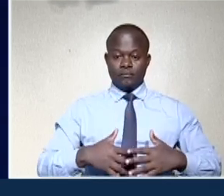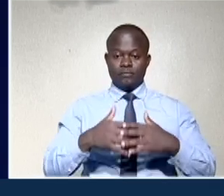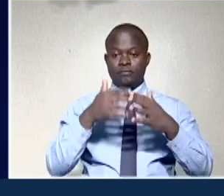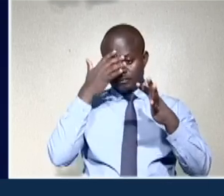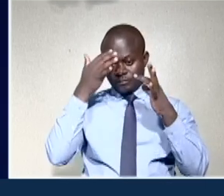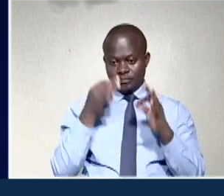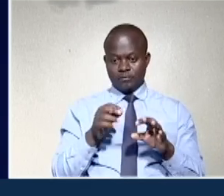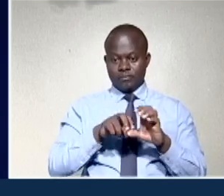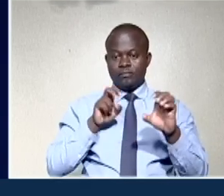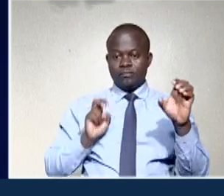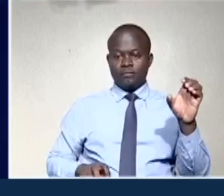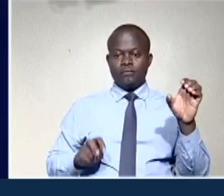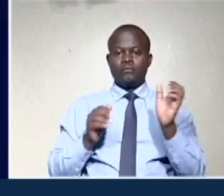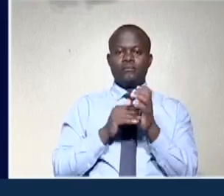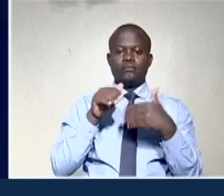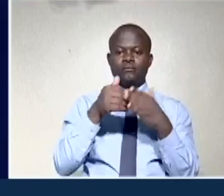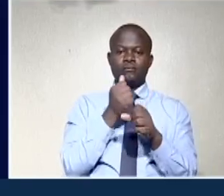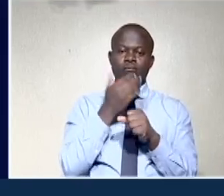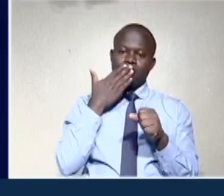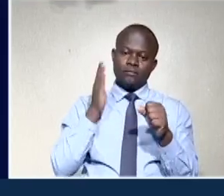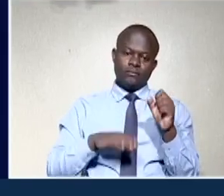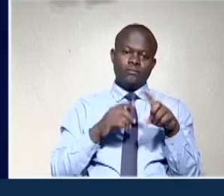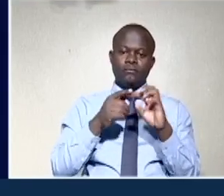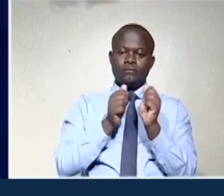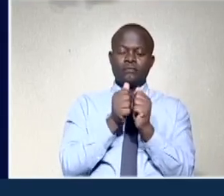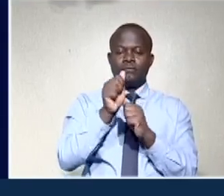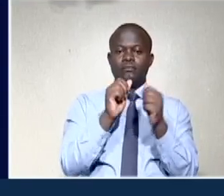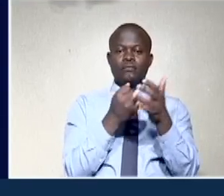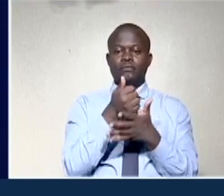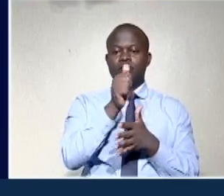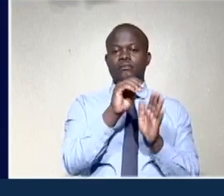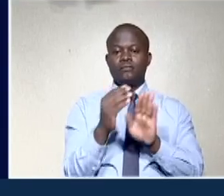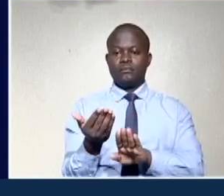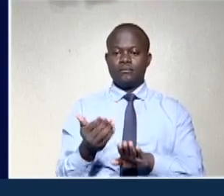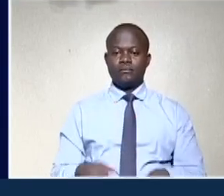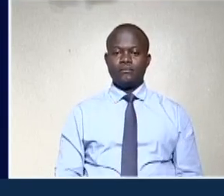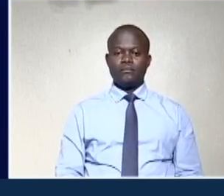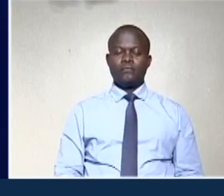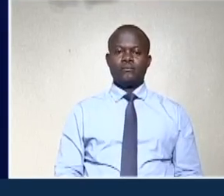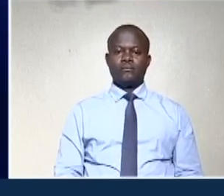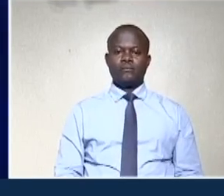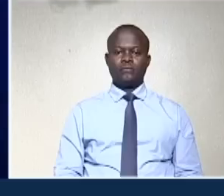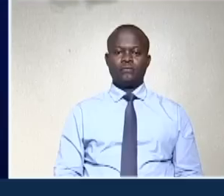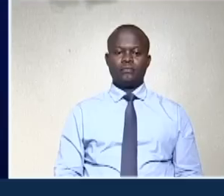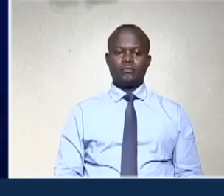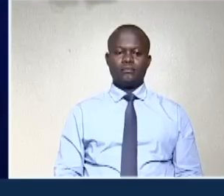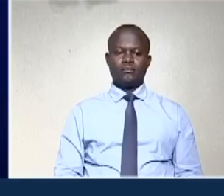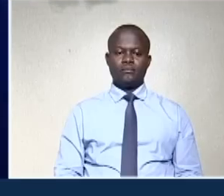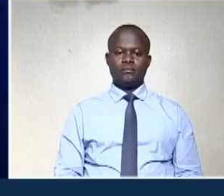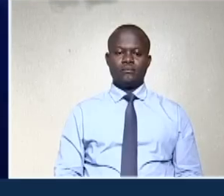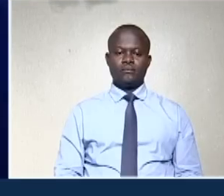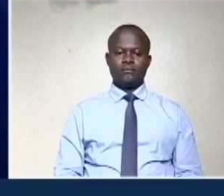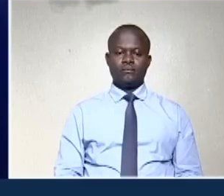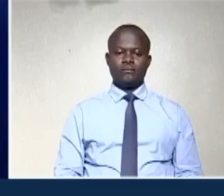bahitamo kuzikuramo bakabikora nabi ari byo bibyara izo mpfu Young people get to resort to crude methods